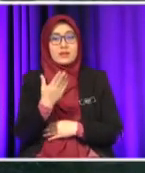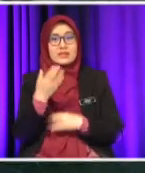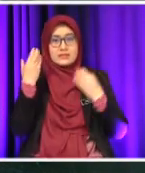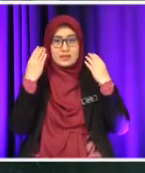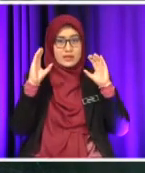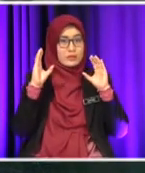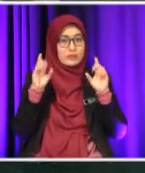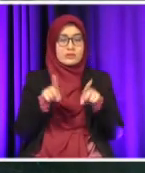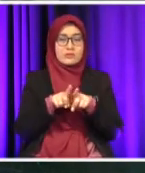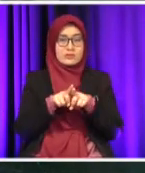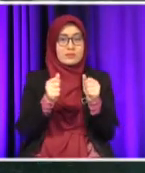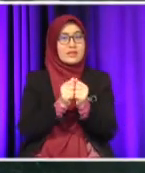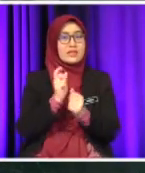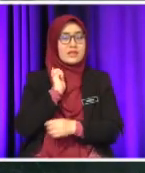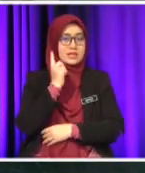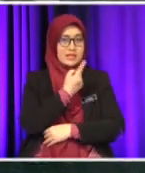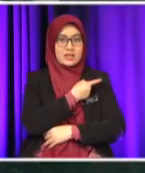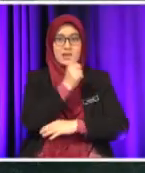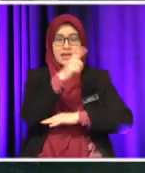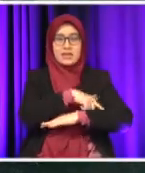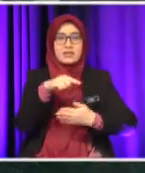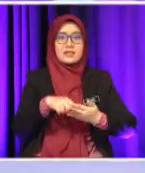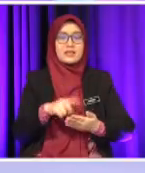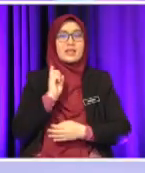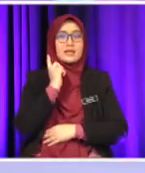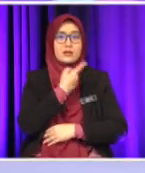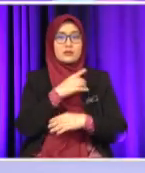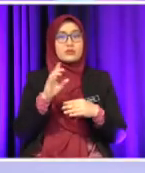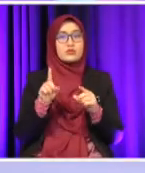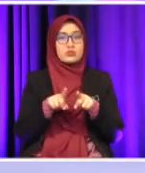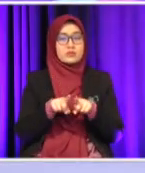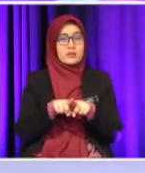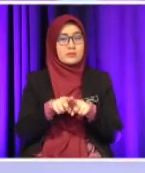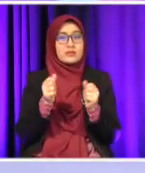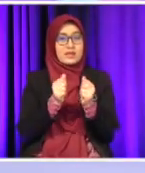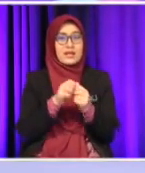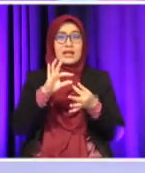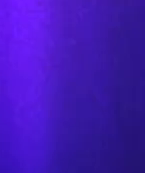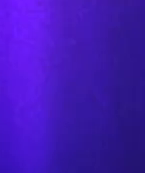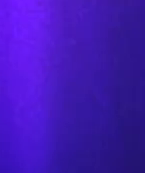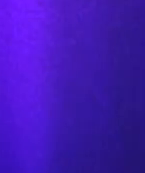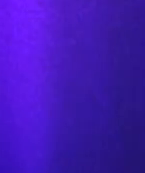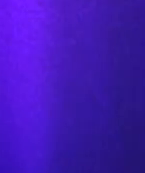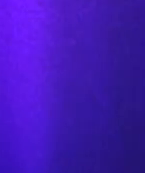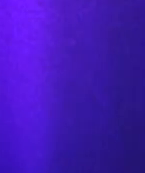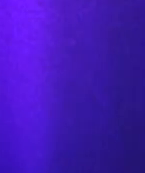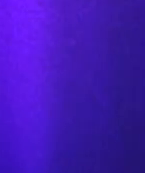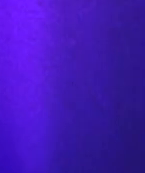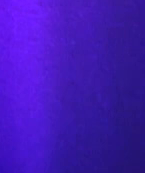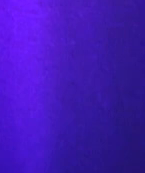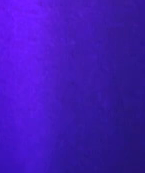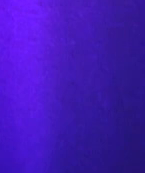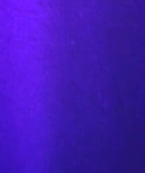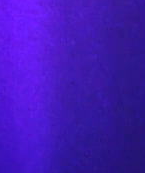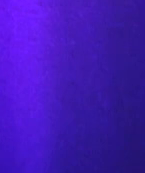dengan kita hari ini kita juga bersama dengan juru bahasa isyarat kita yaitu Cikgu